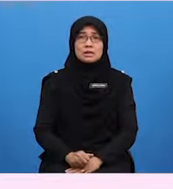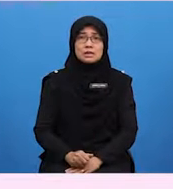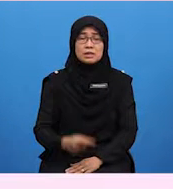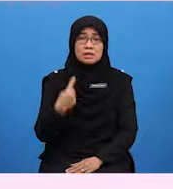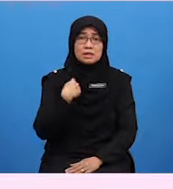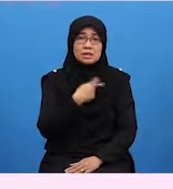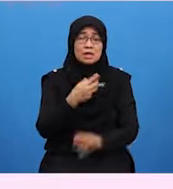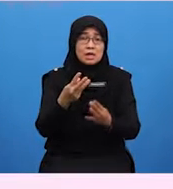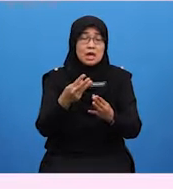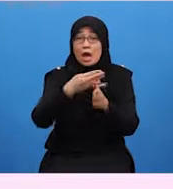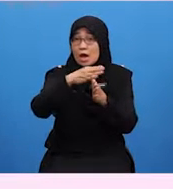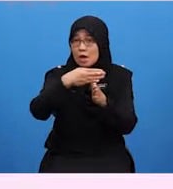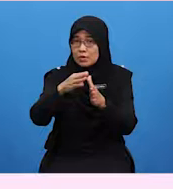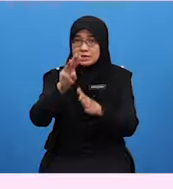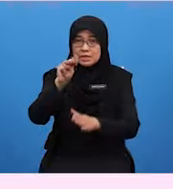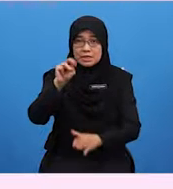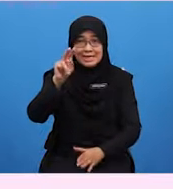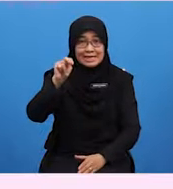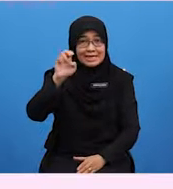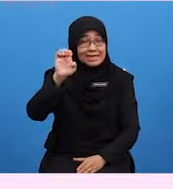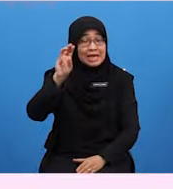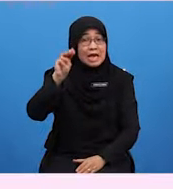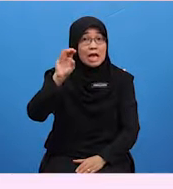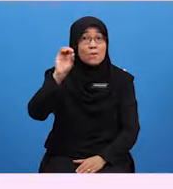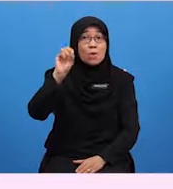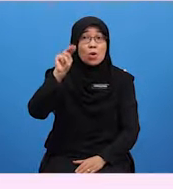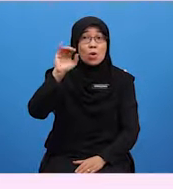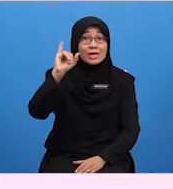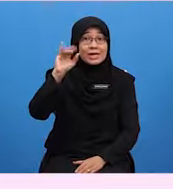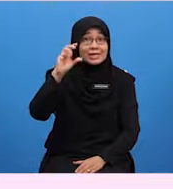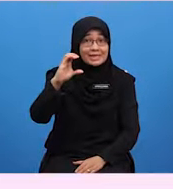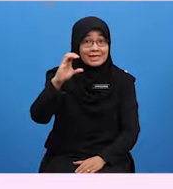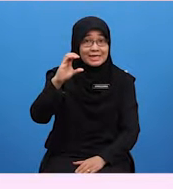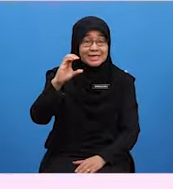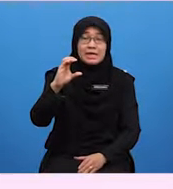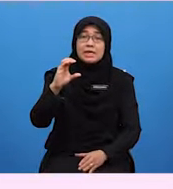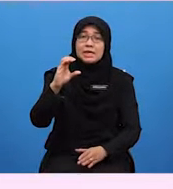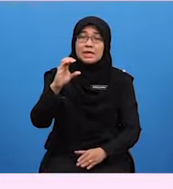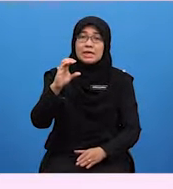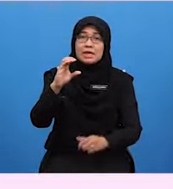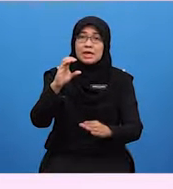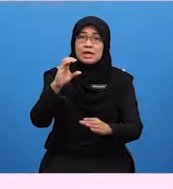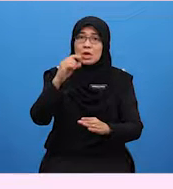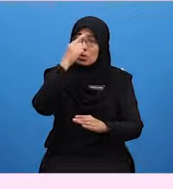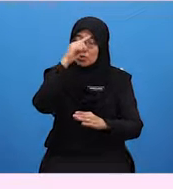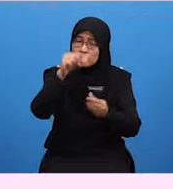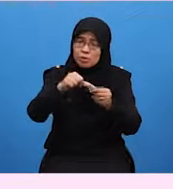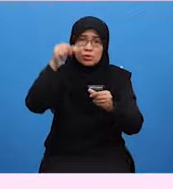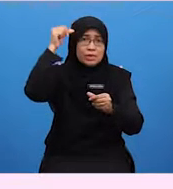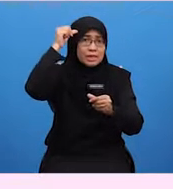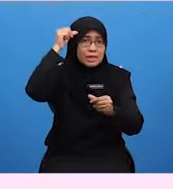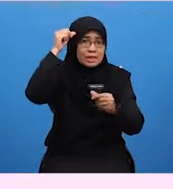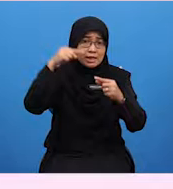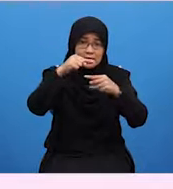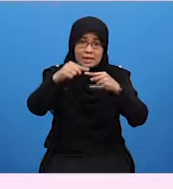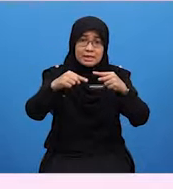mnemonik untuk mengingati dan memahami secara mudah tentang kita haid. Murid-murid ingin tahu tak mnemonik